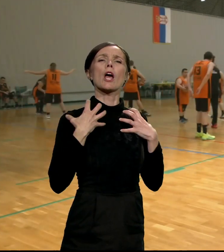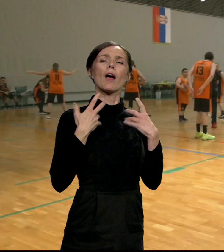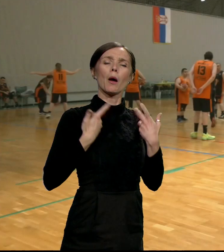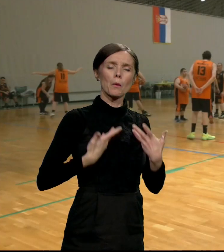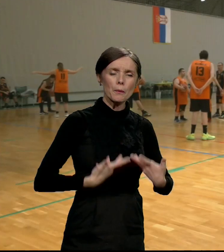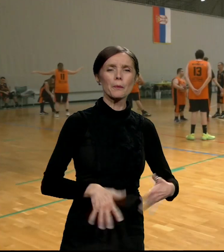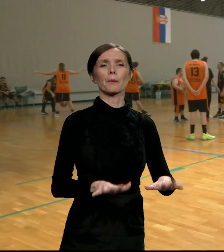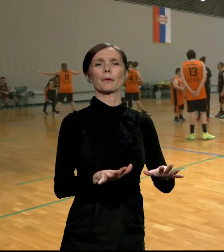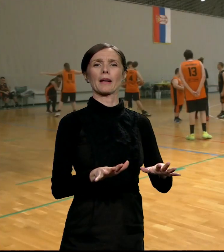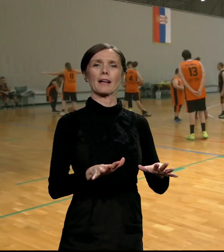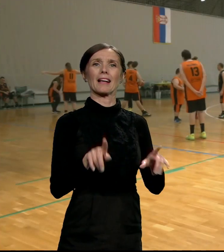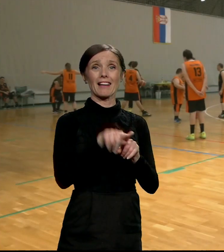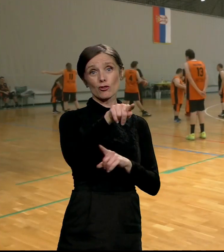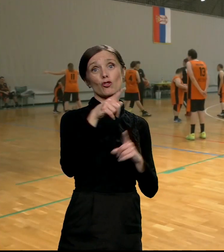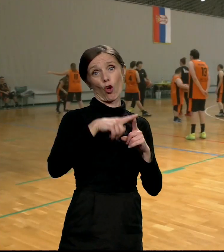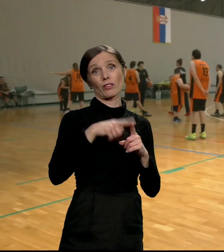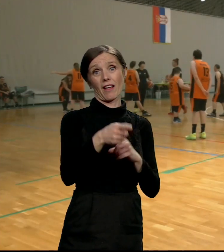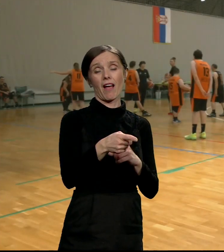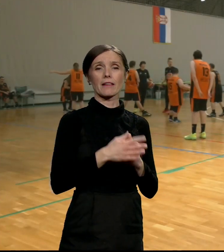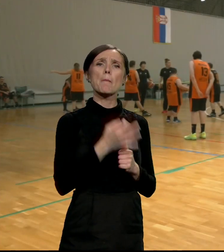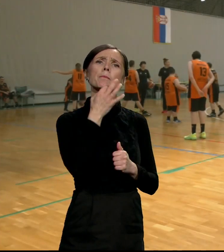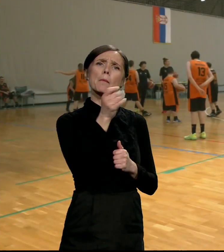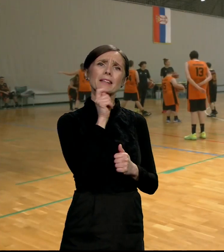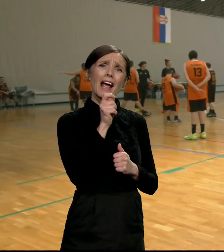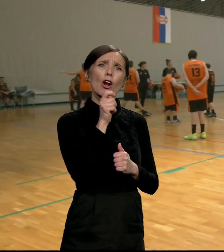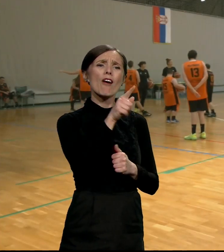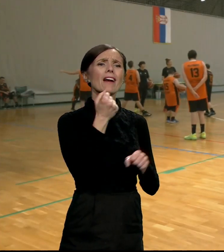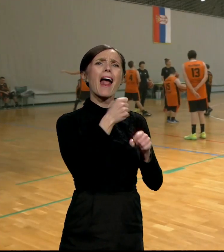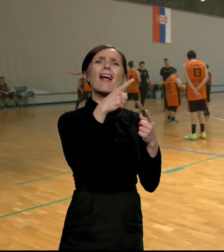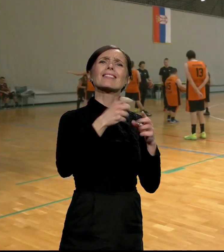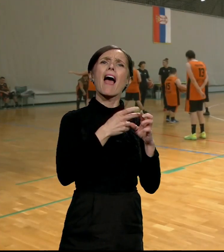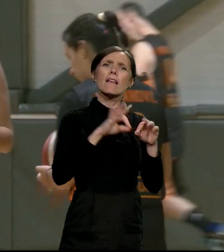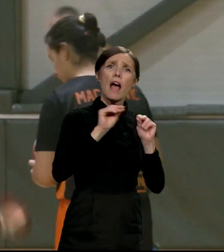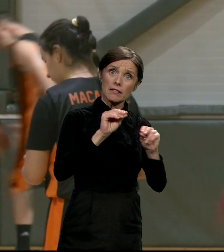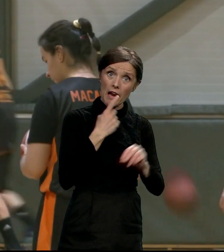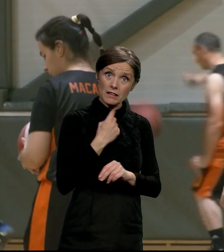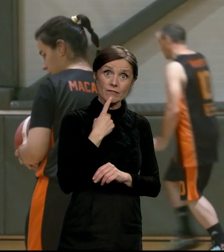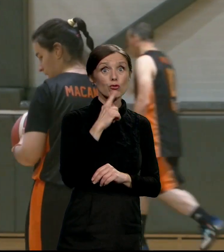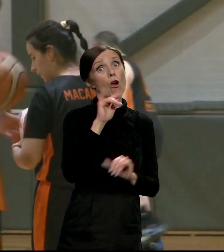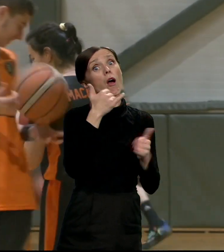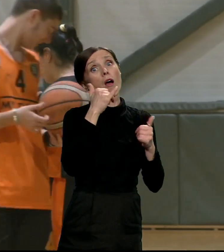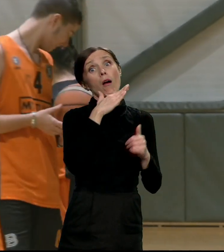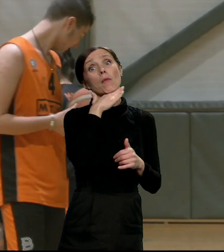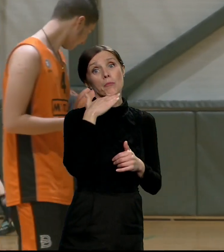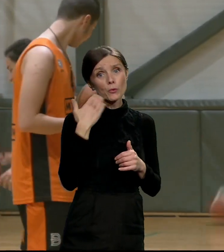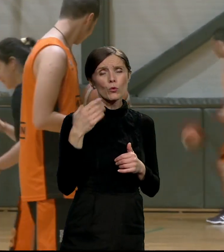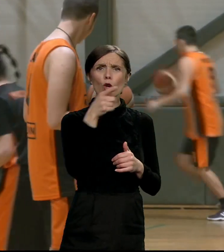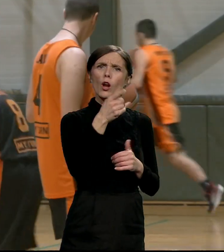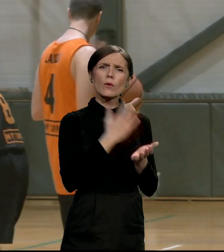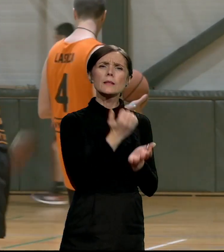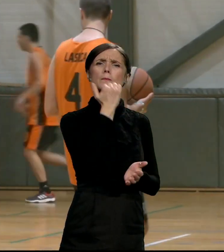stanje. Da li ti se dopada rad sa Tanjom? Da, vrlo. Pošto je temeljna,